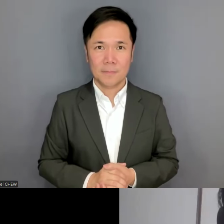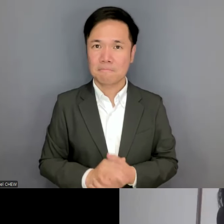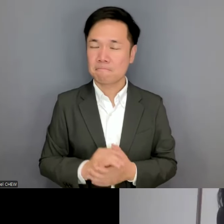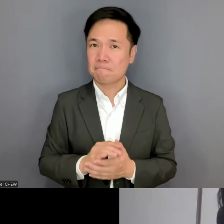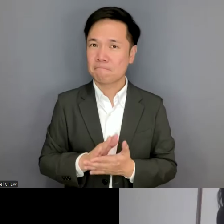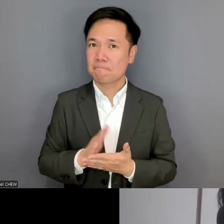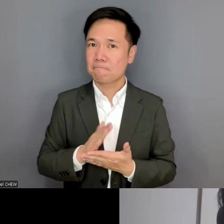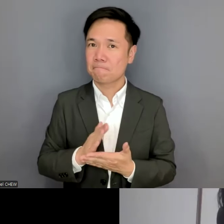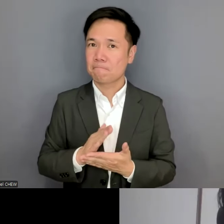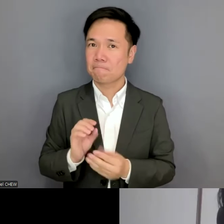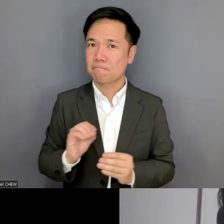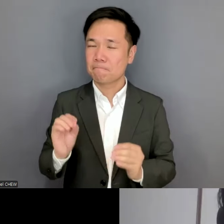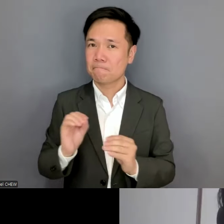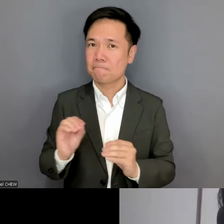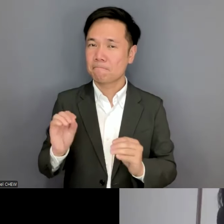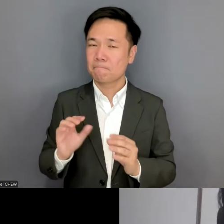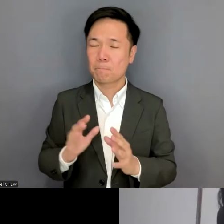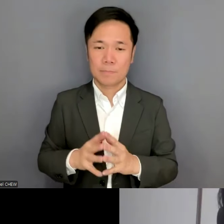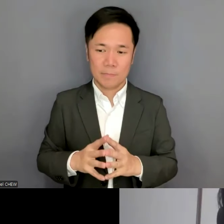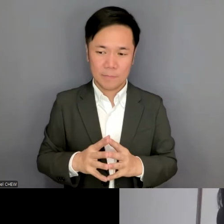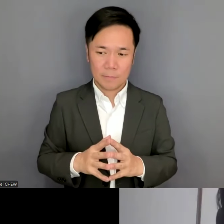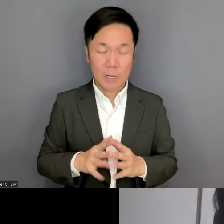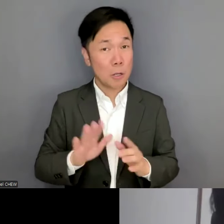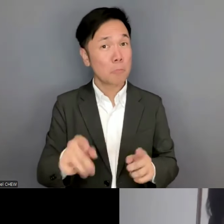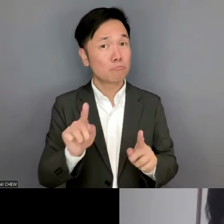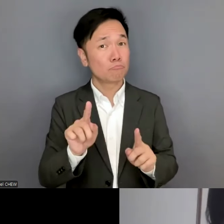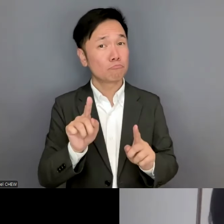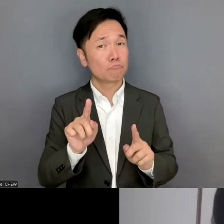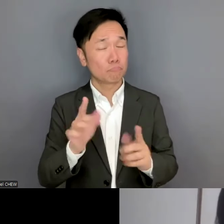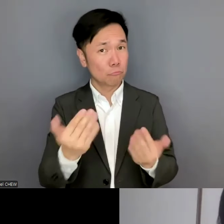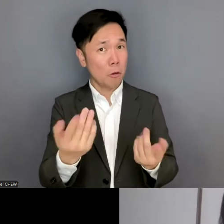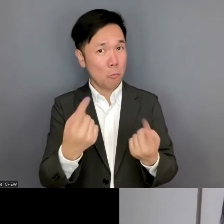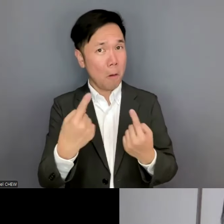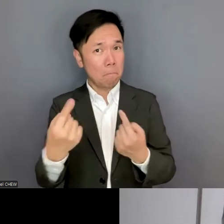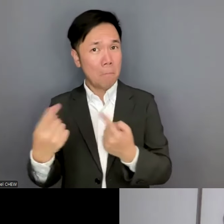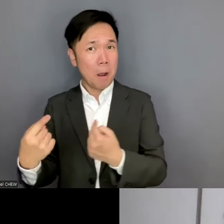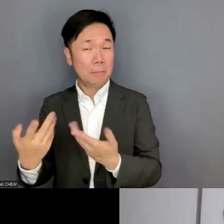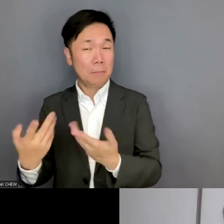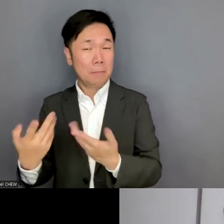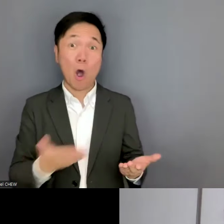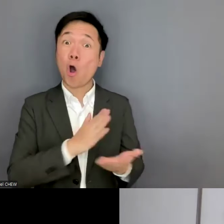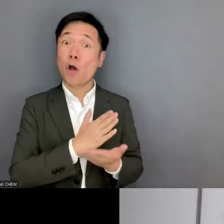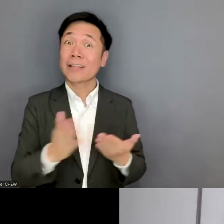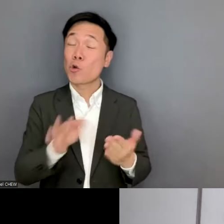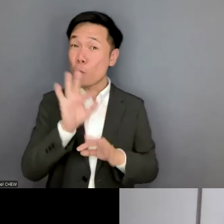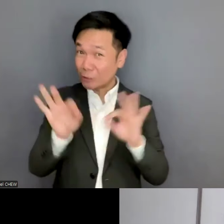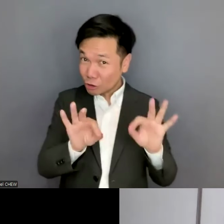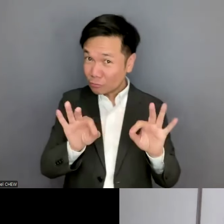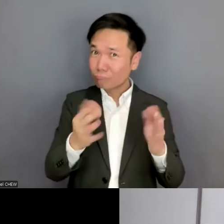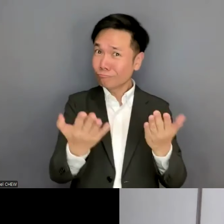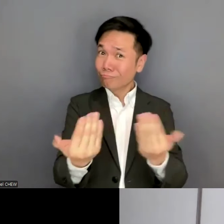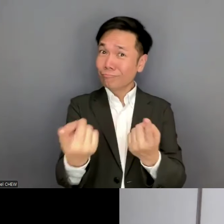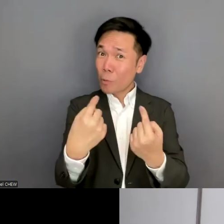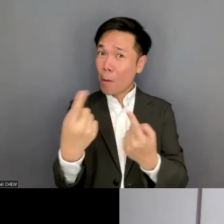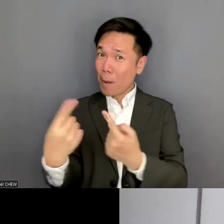sur vous can avez répondu, reply on peut passer à immediately, of une course, autre, to all une autre these question. Merci. questions.